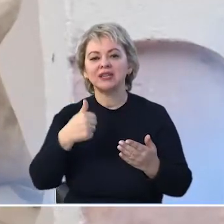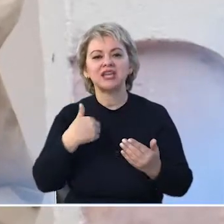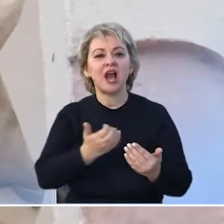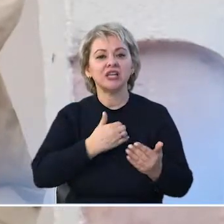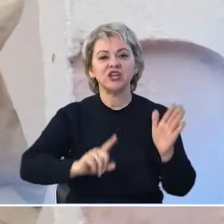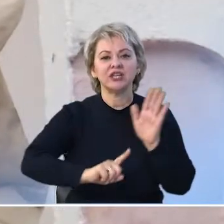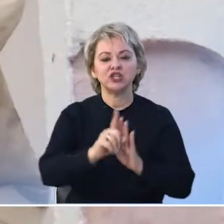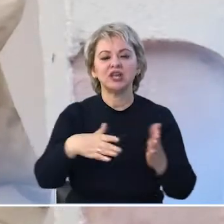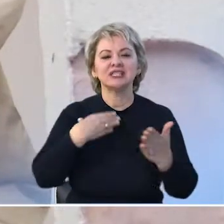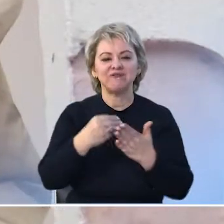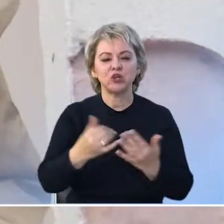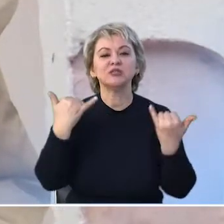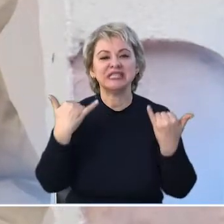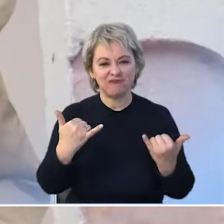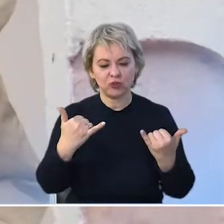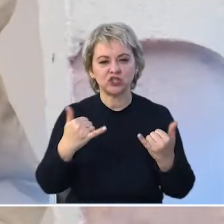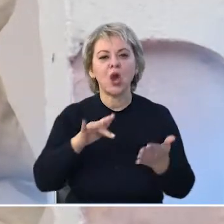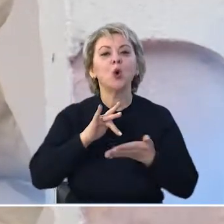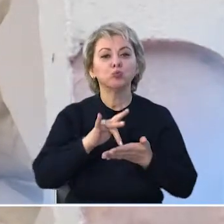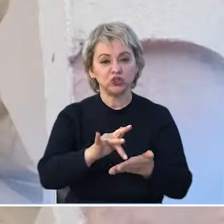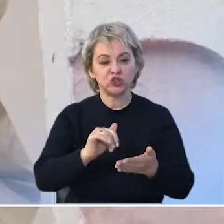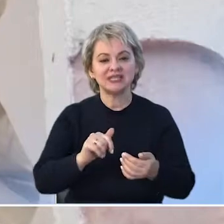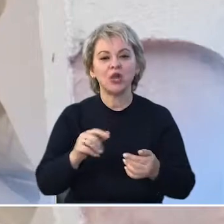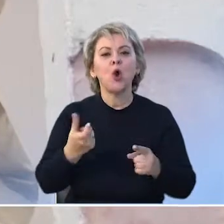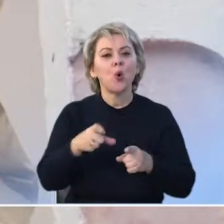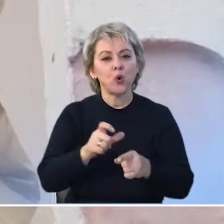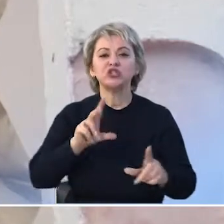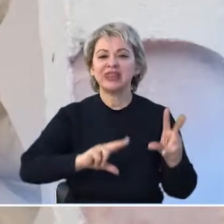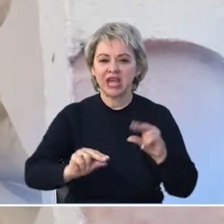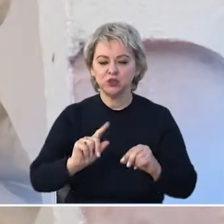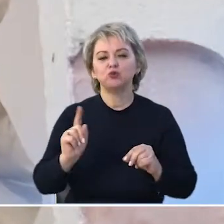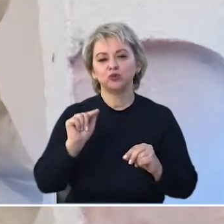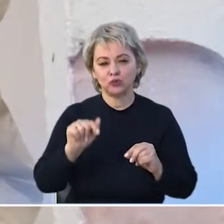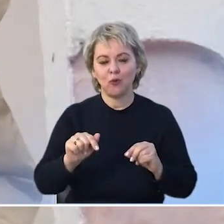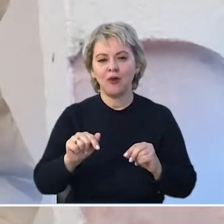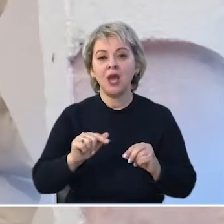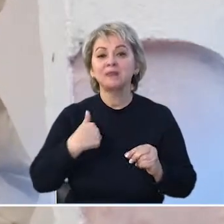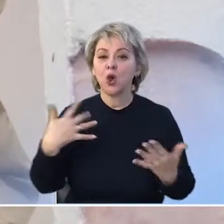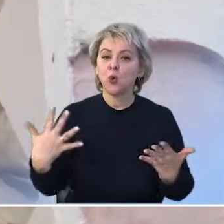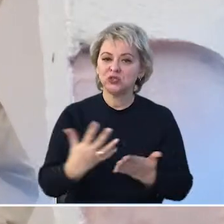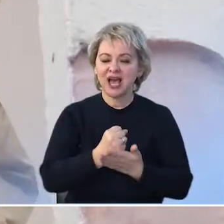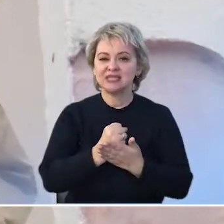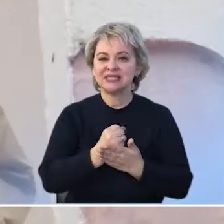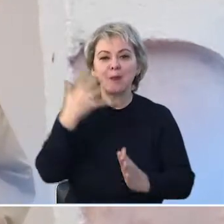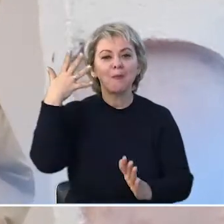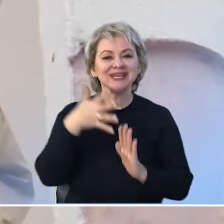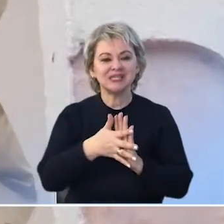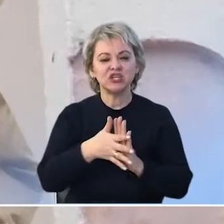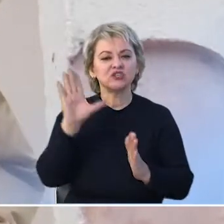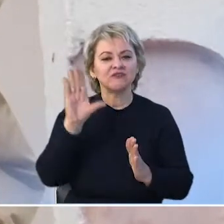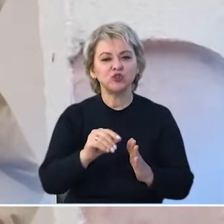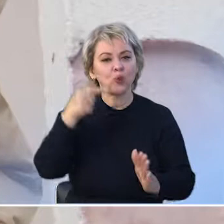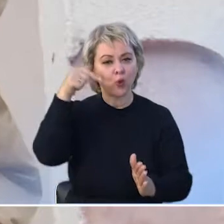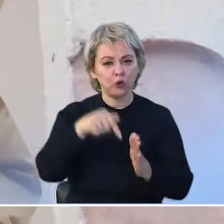я бы хотела начать свое сегодняшнее путешествие. И очень надеюсь, что мне удастся